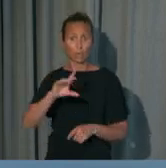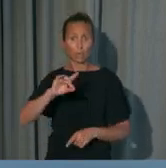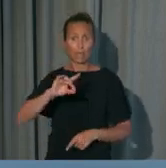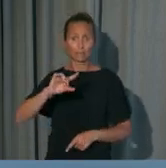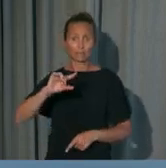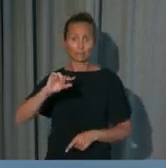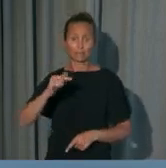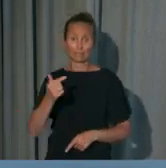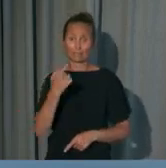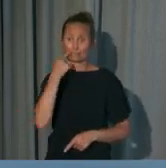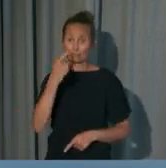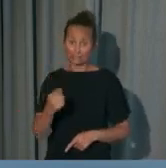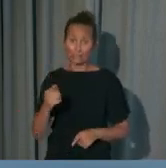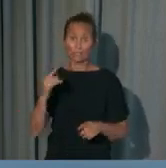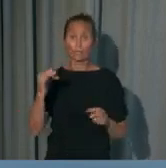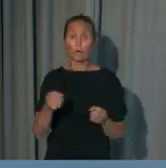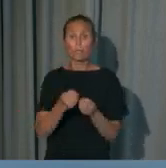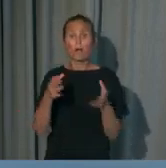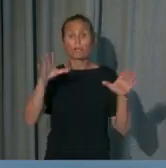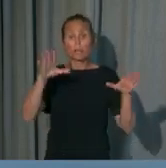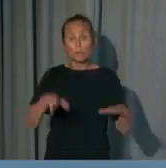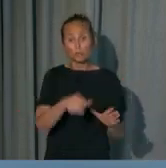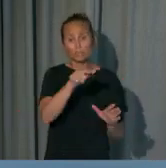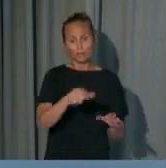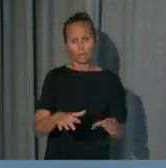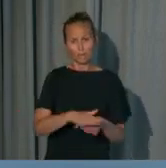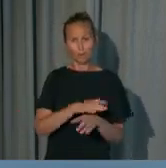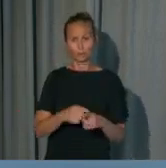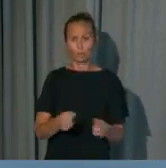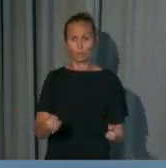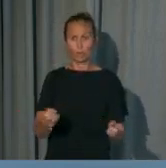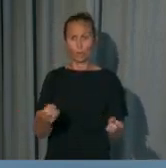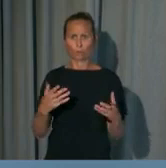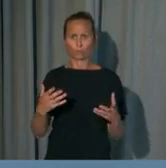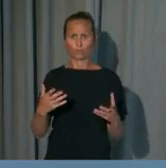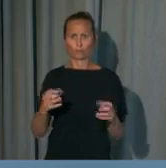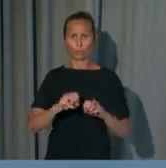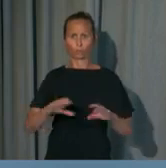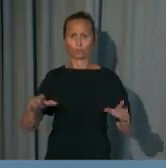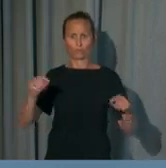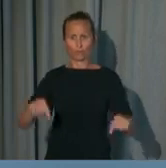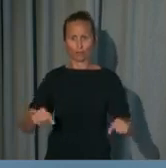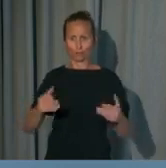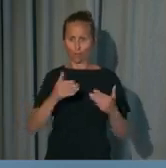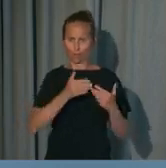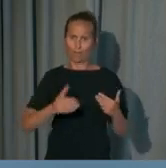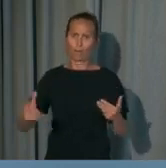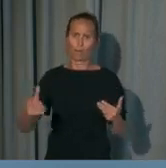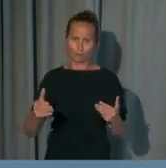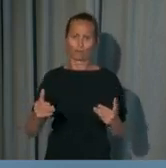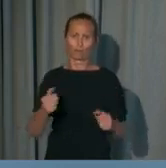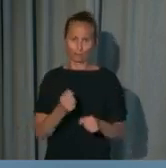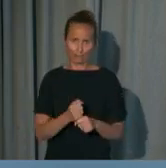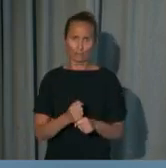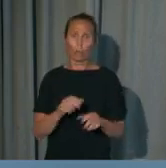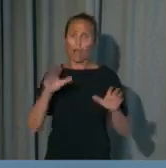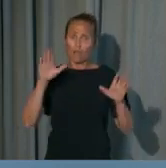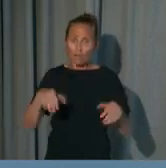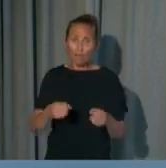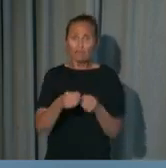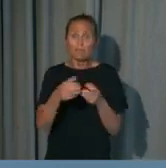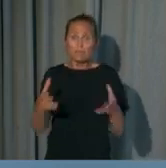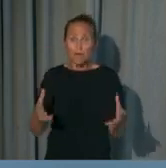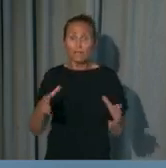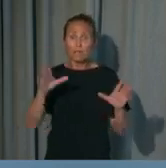peker på, så vil mange muslimer føle seg utsatt i dag og tiden fremover. Og jeg vet at også